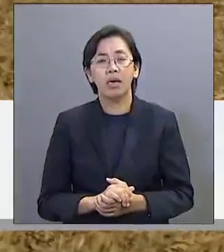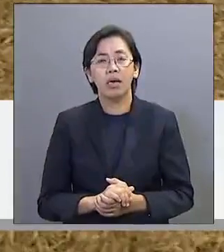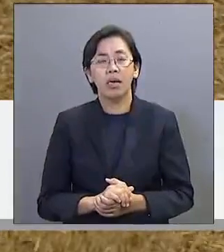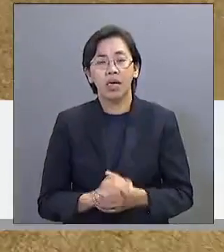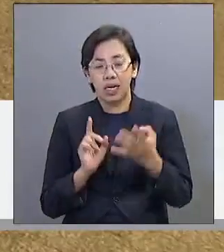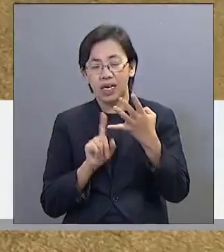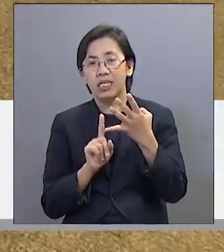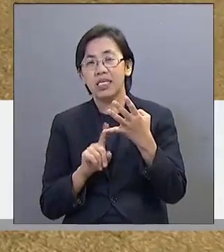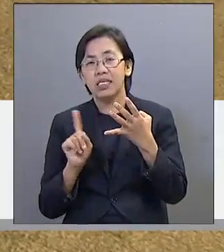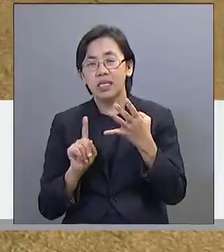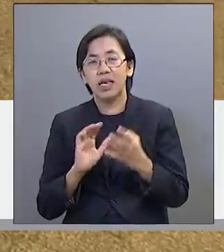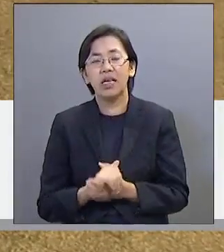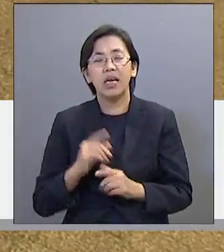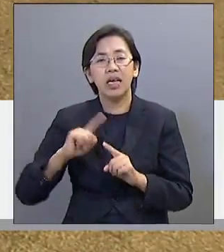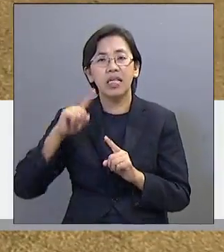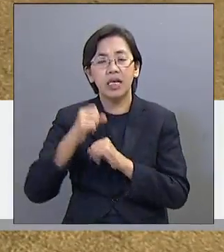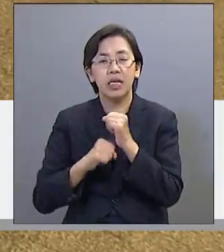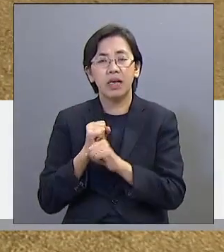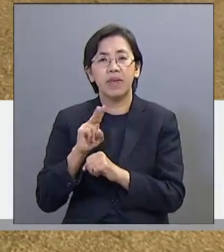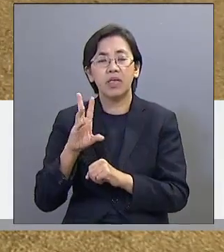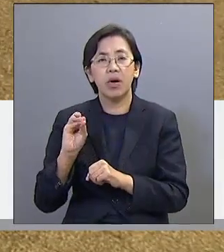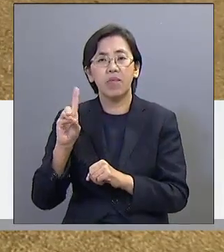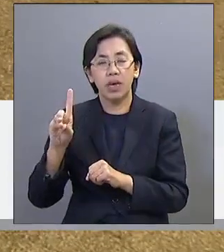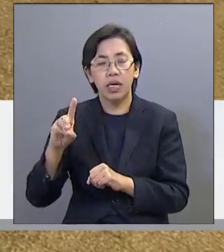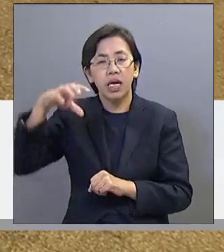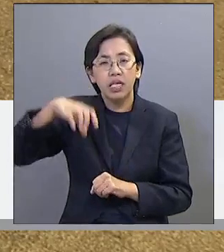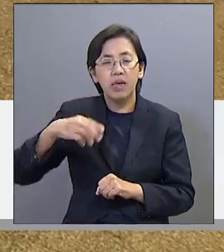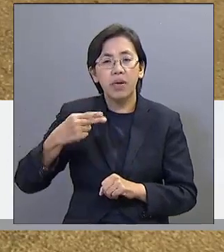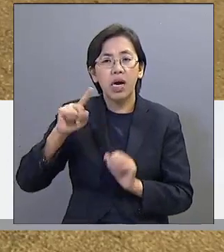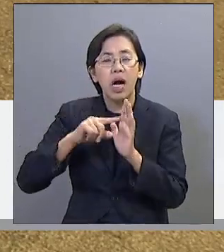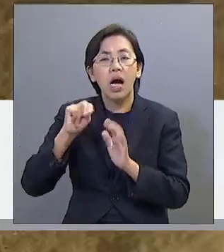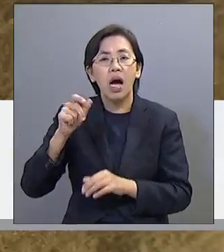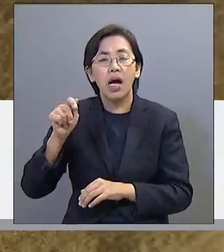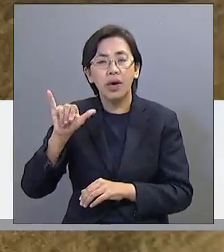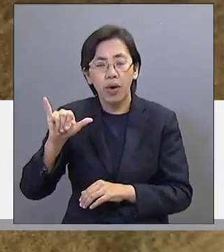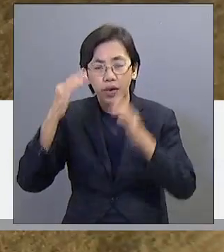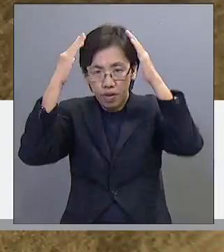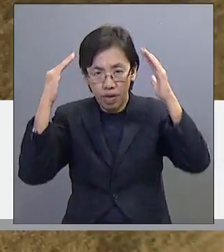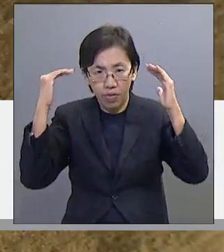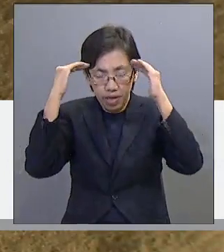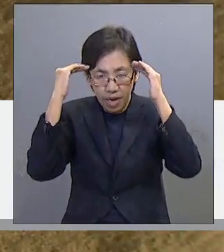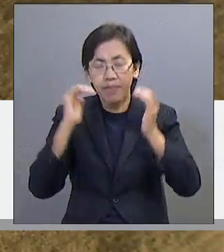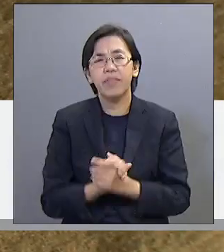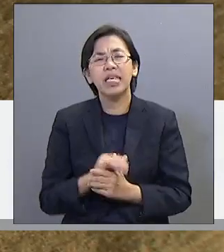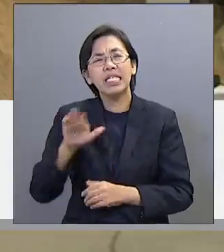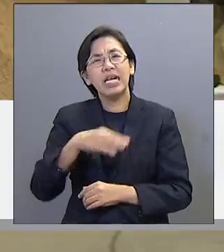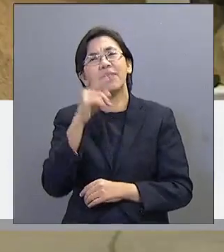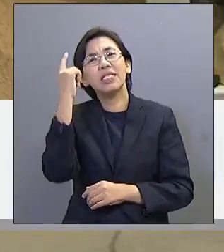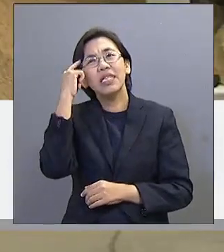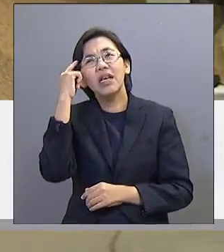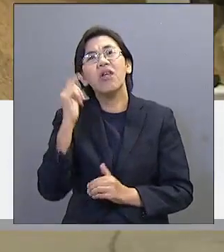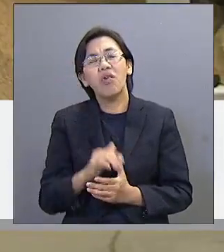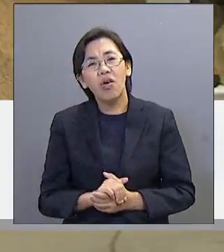เนี่ยได้แชมป์ในปี 2561ที่กรุงฮานอยประเทศเวียดนามนะคะโดยเชื่อกันว่าคน